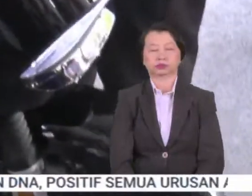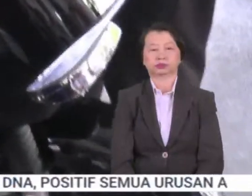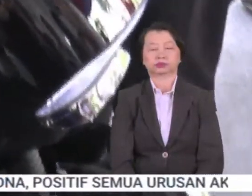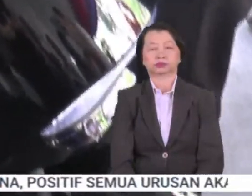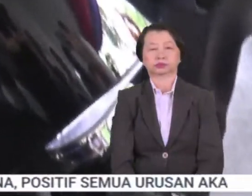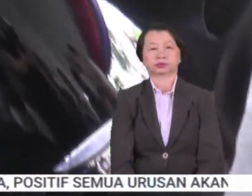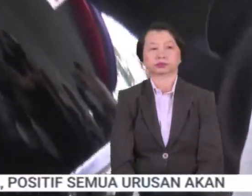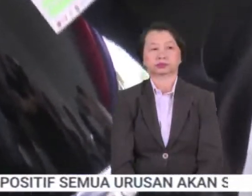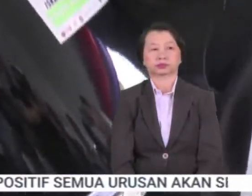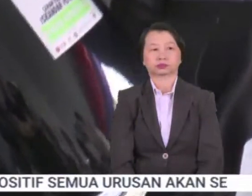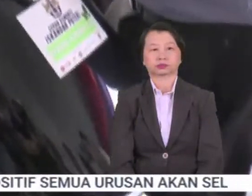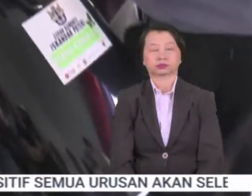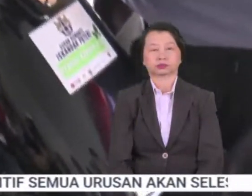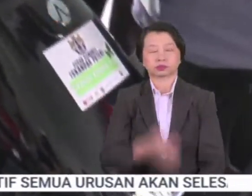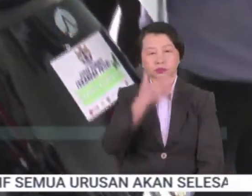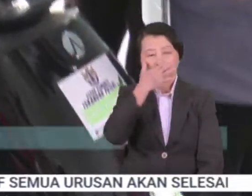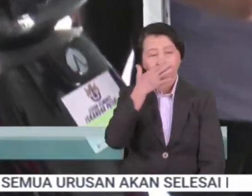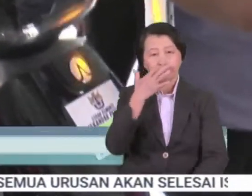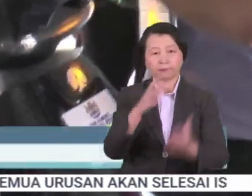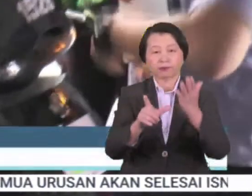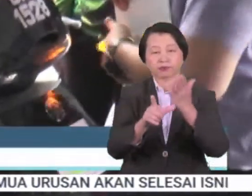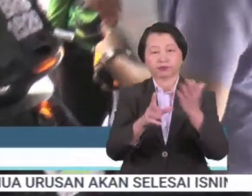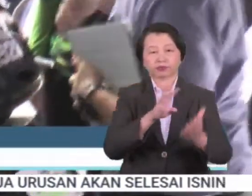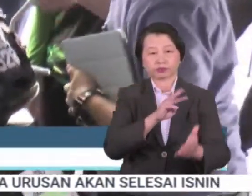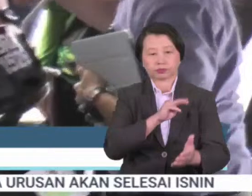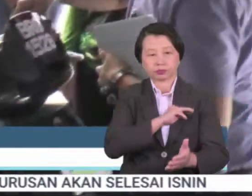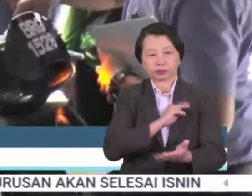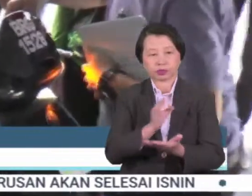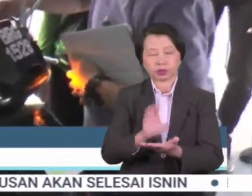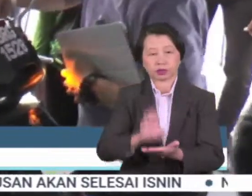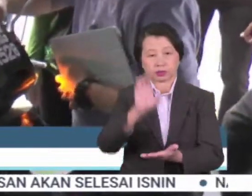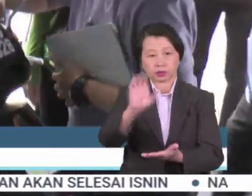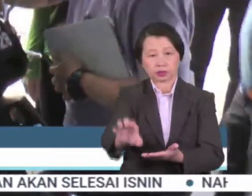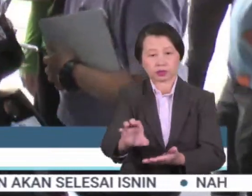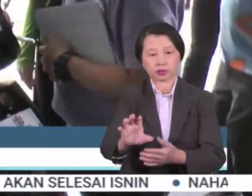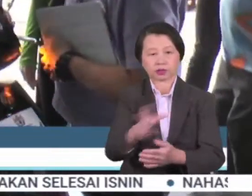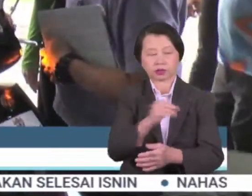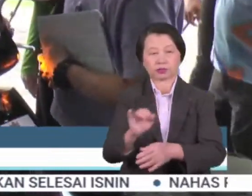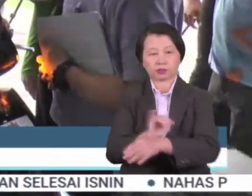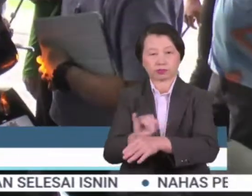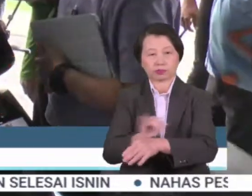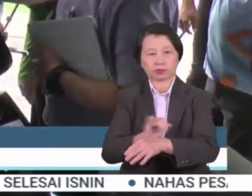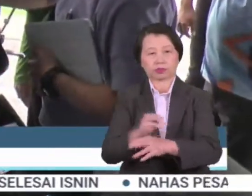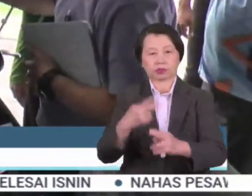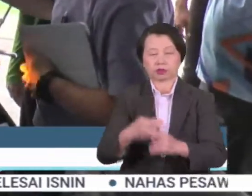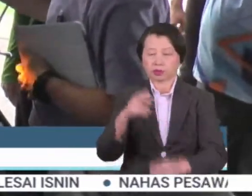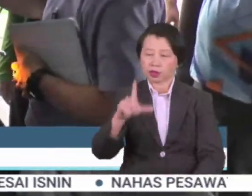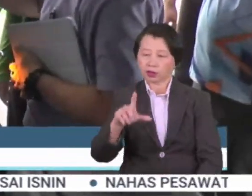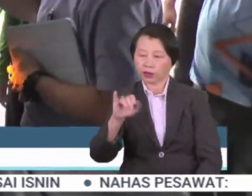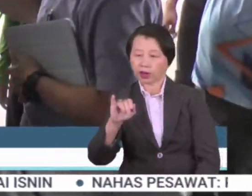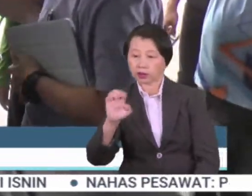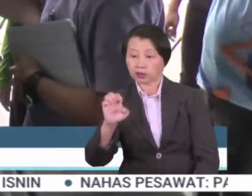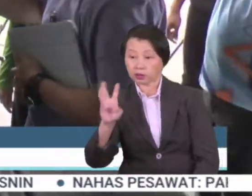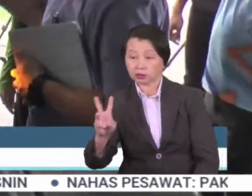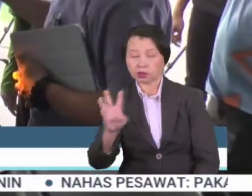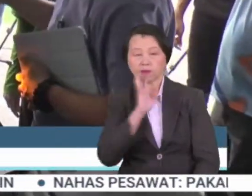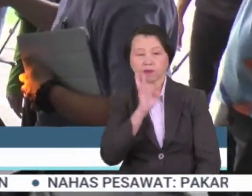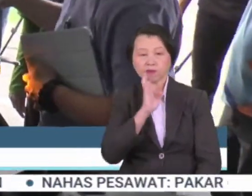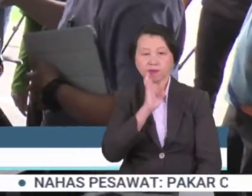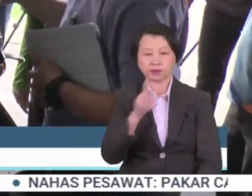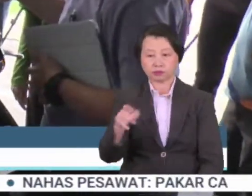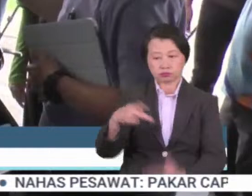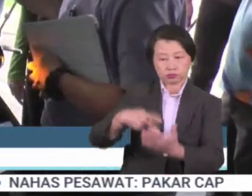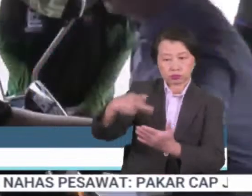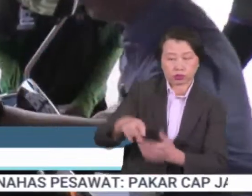r500,000 sementara itu timbalan menteri pelaburan perdagangan dan industri Liu chintong berkata inisiatif